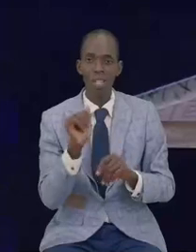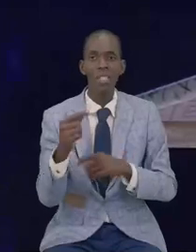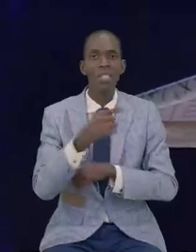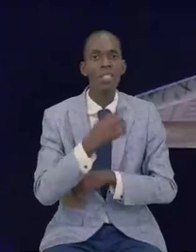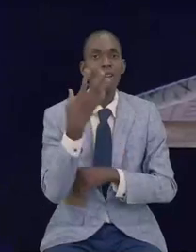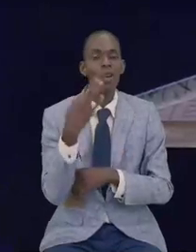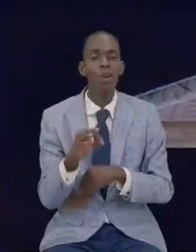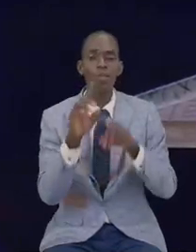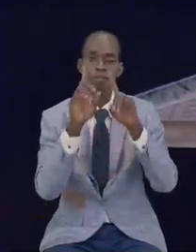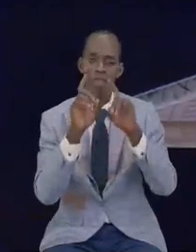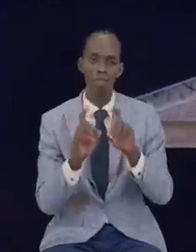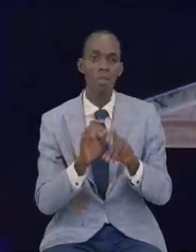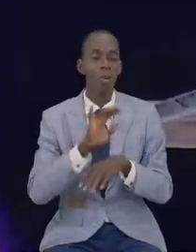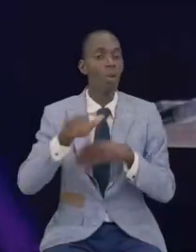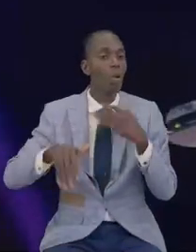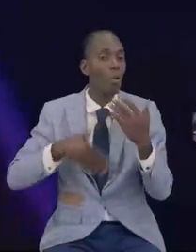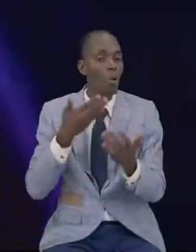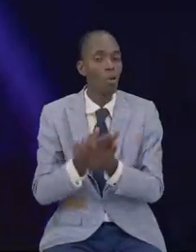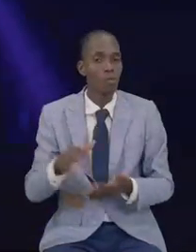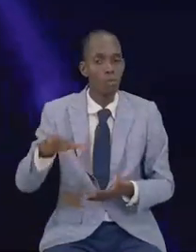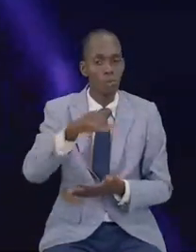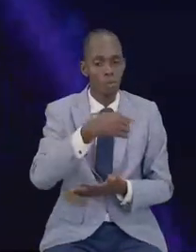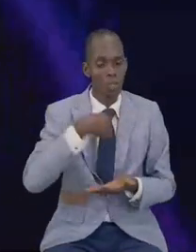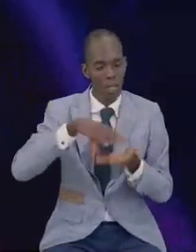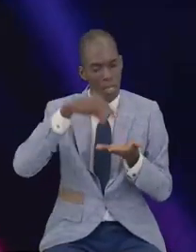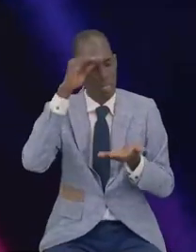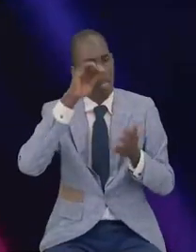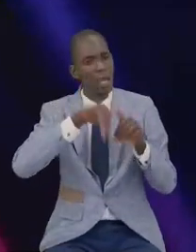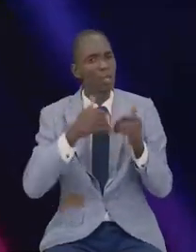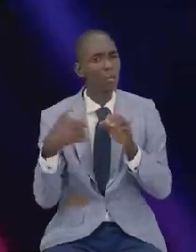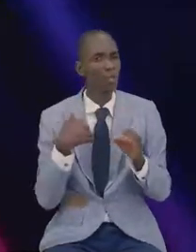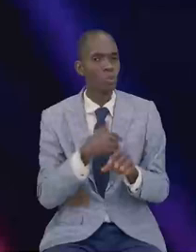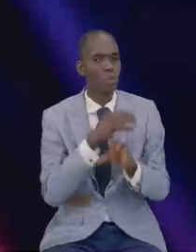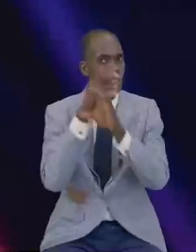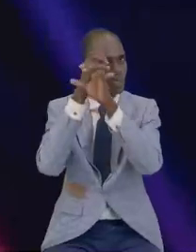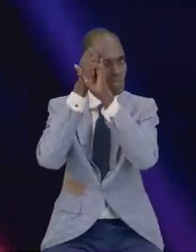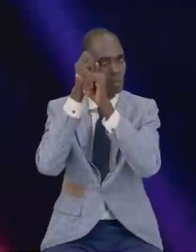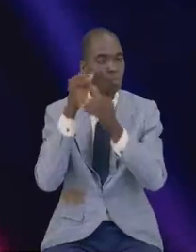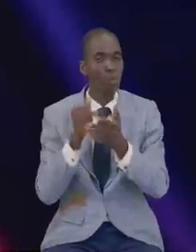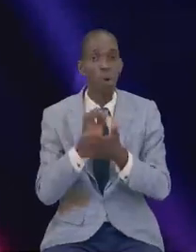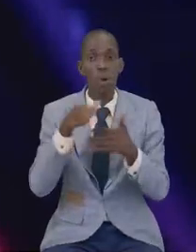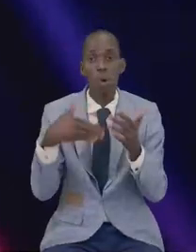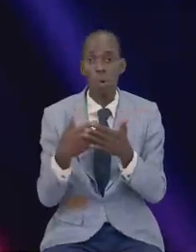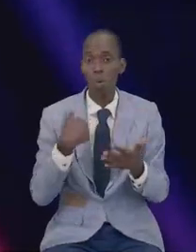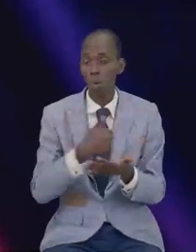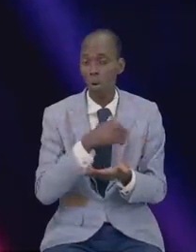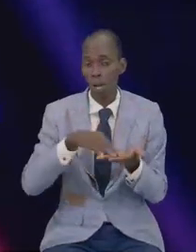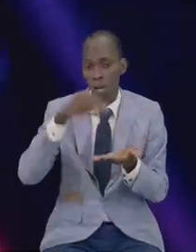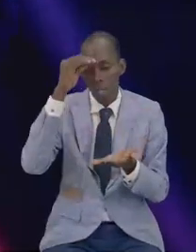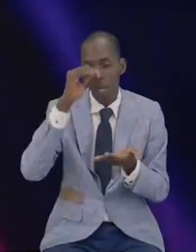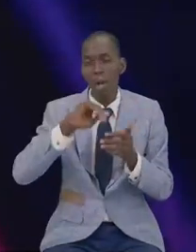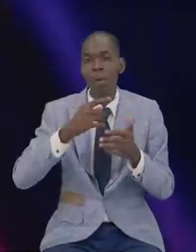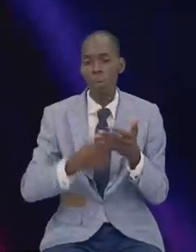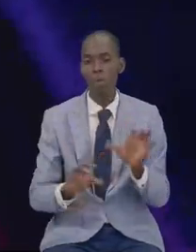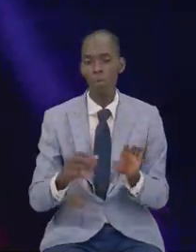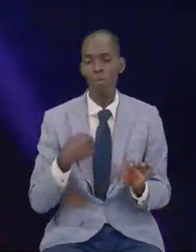jour où nous serons examinés tout ce que nous avons appris, comment les gardons-nous, tout ce qu'on